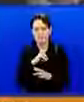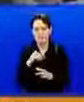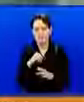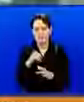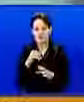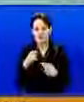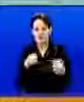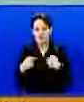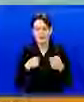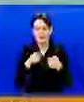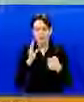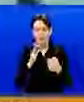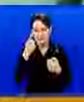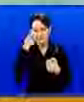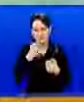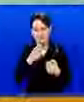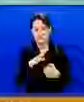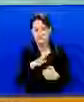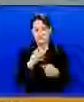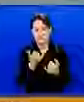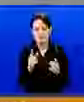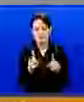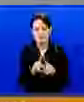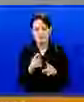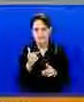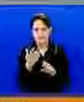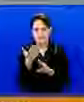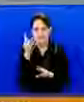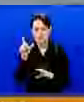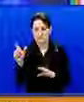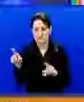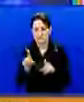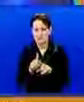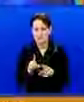азапқа душар болады делінген. Демек жамандықты алдын алу адамзатқа